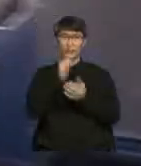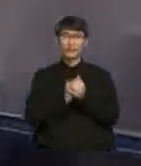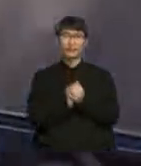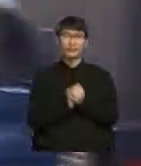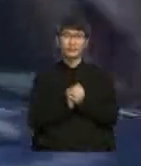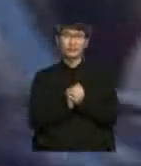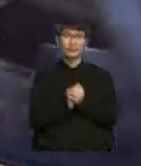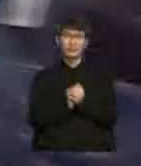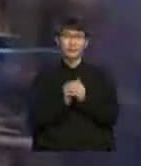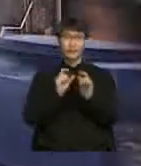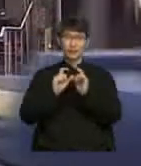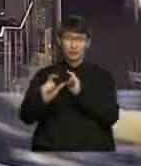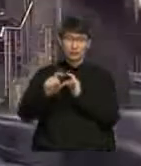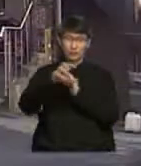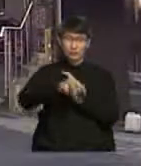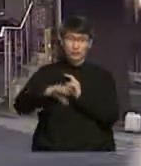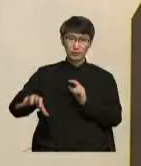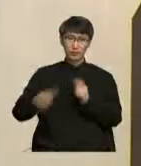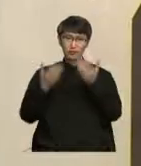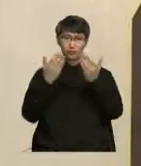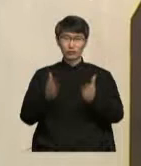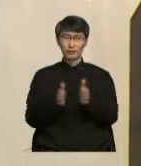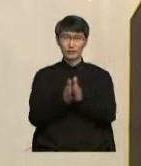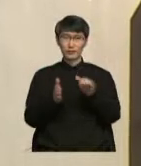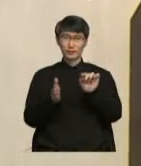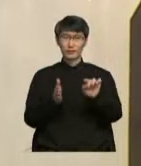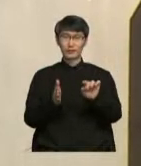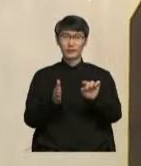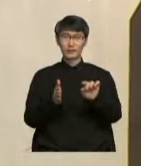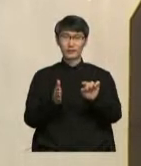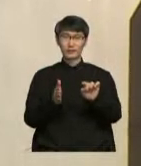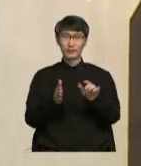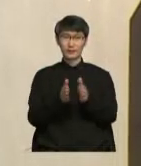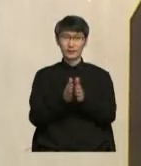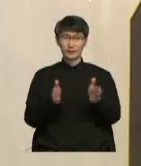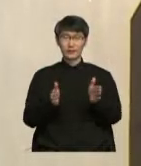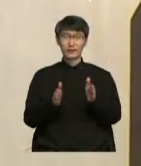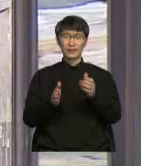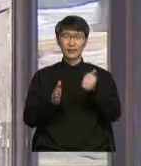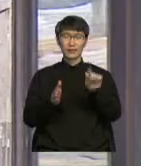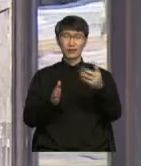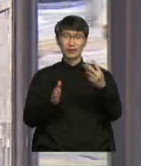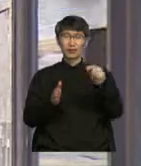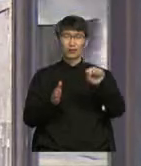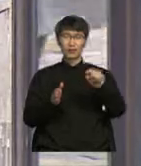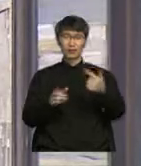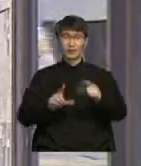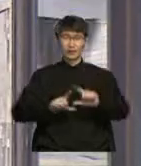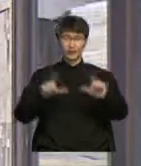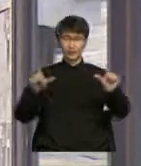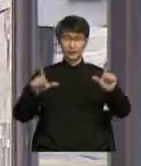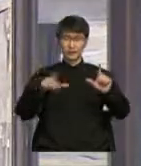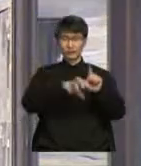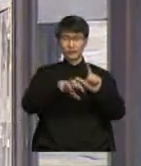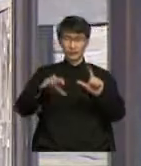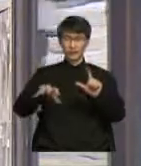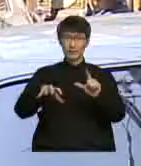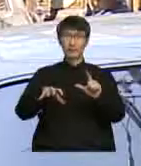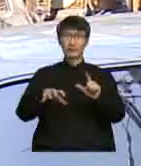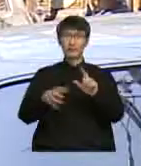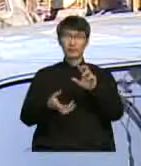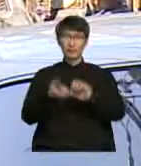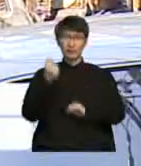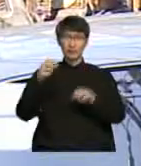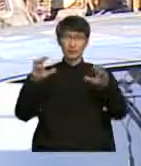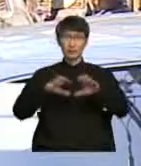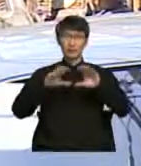일부 업소가 자체 휴업에 들어간 것으로 알려진 가운데 핼러윈 데이 기간 단속 업소에 는 현장에서 즉시